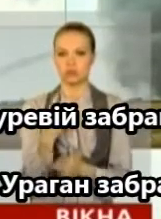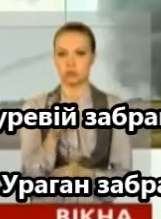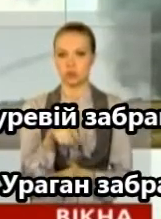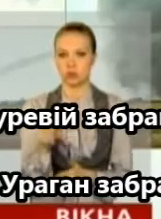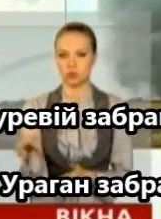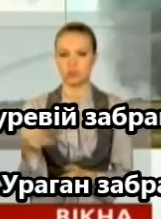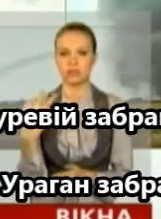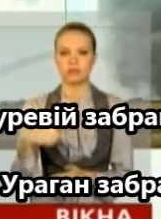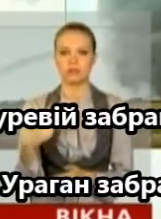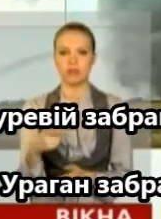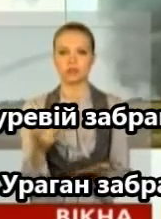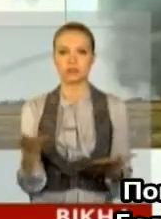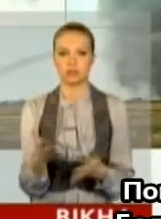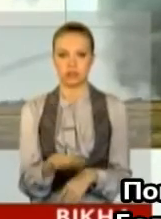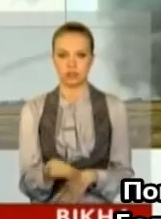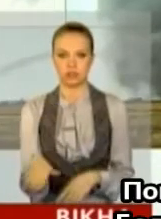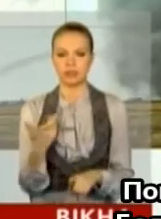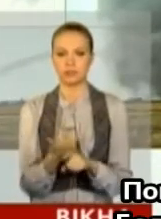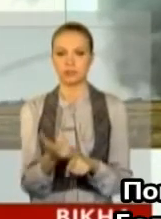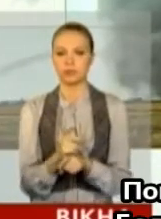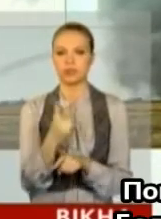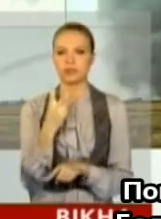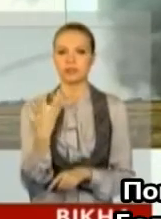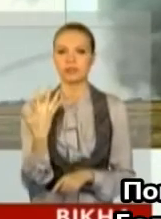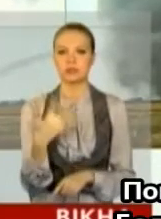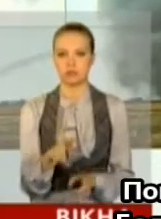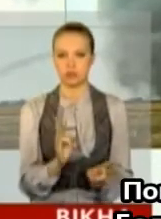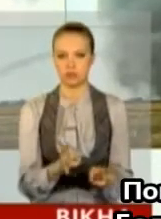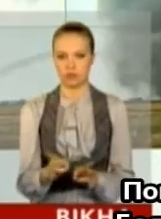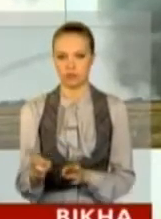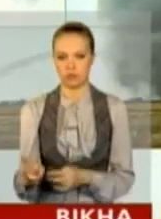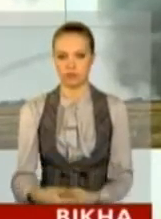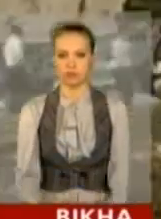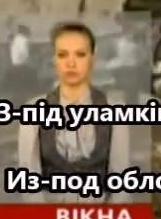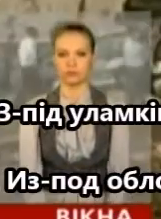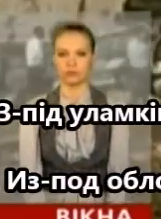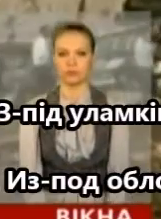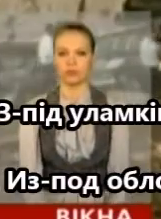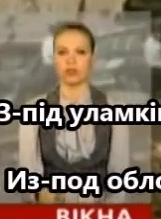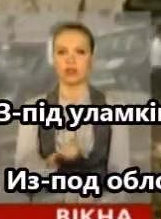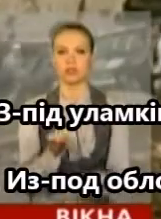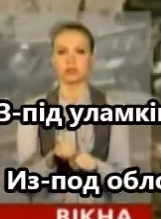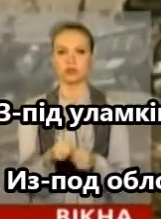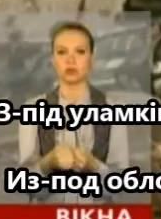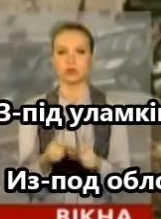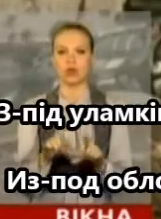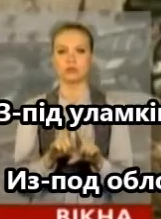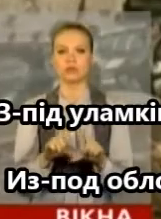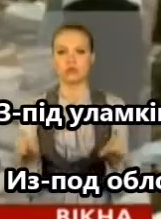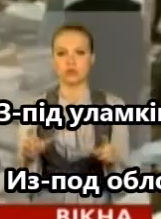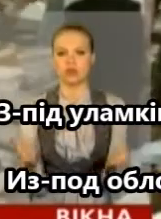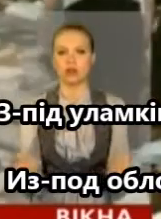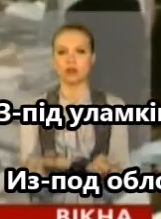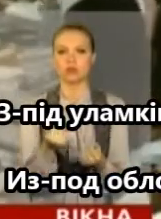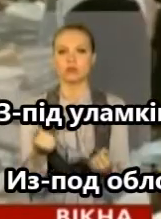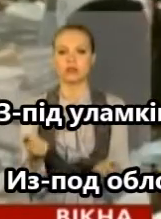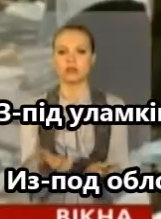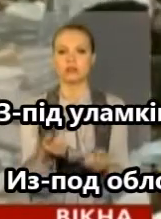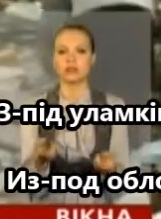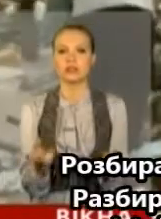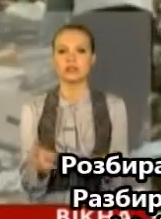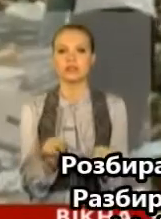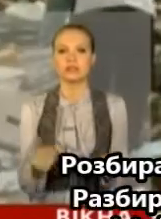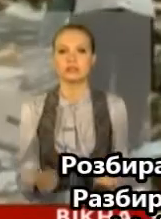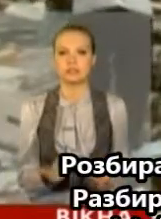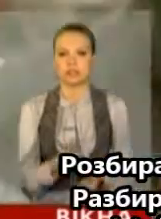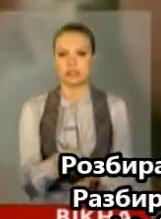людей, 20 з яких діти, понад 250 травмовано. З-під уламків школи рятувальники витягають вцілілих